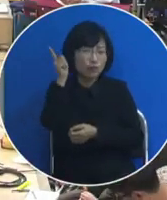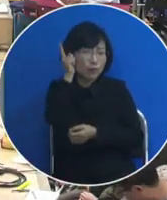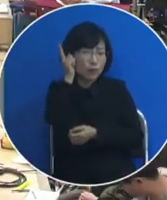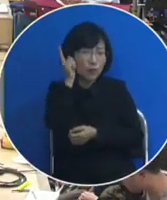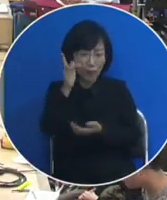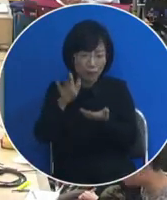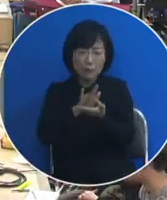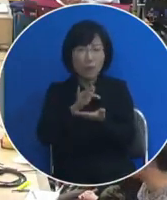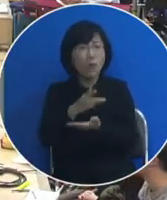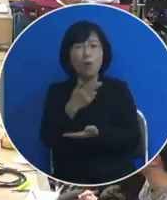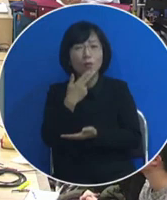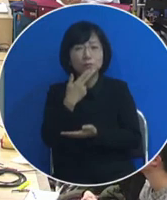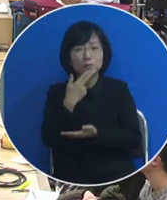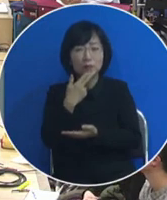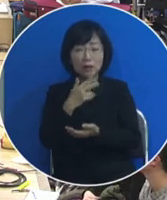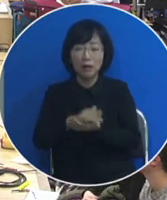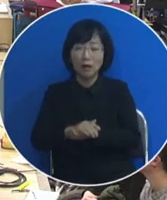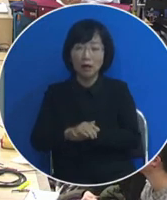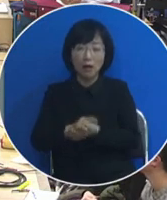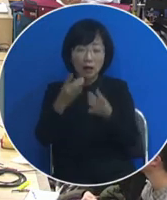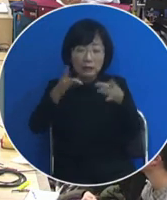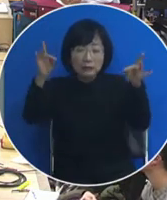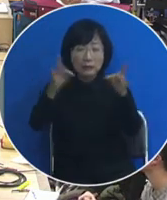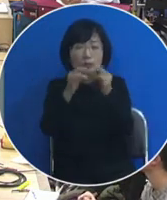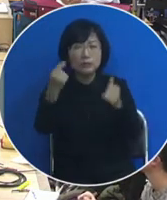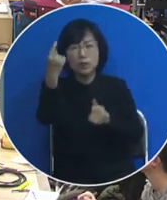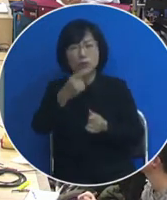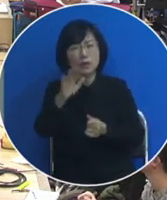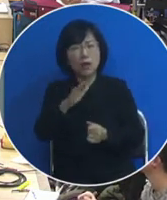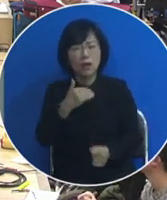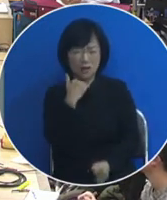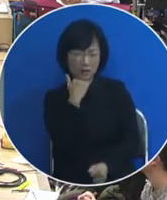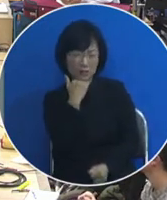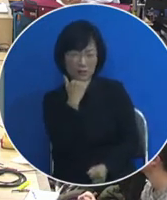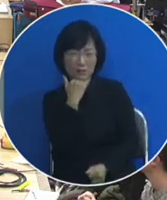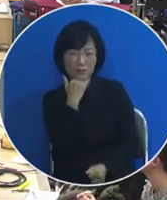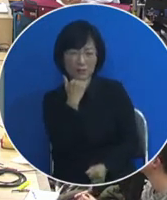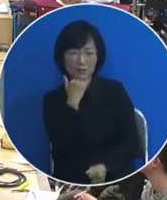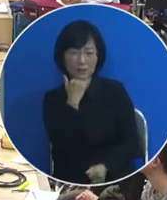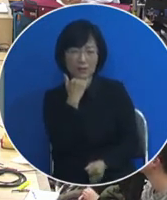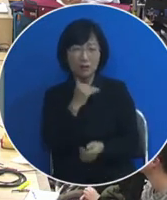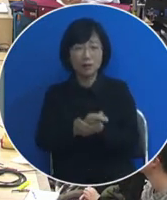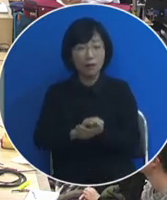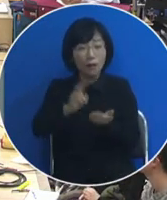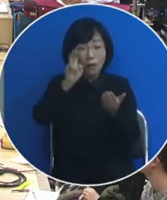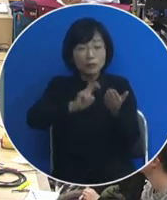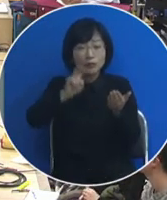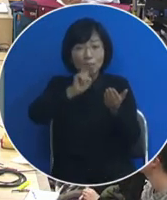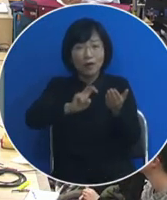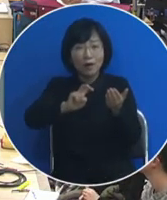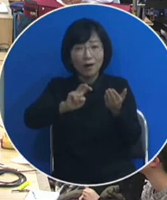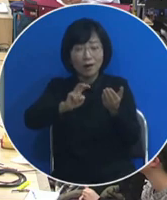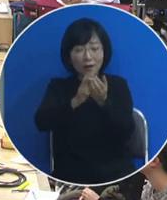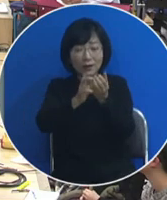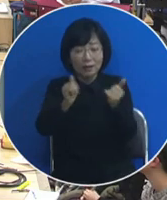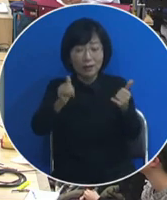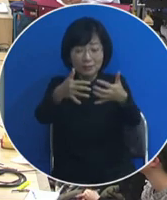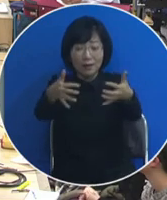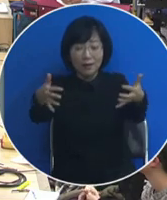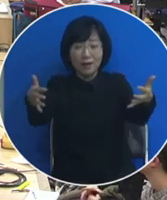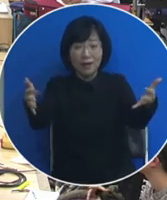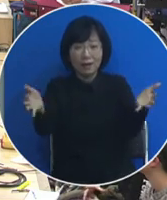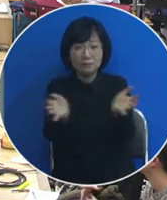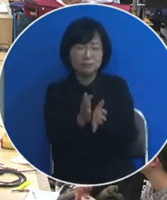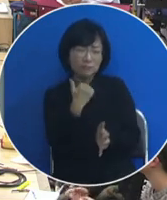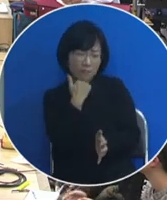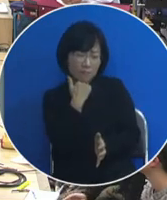these days we have cell phones so we can call up and ask what are you doing. But back then we didn't have that so we were just waiting for him. 대원들 다 기다리고 있는데. 그래 기다리고 왜